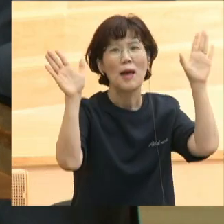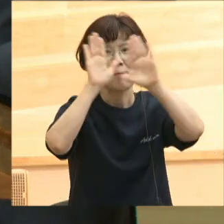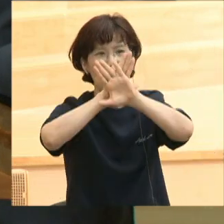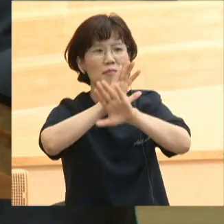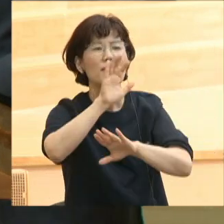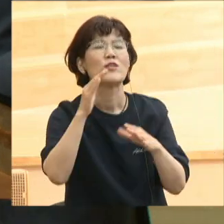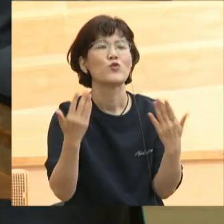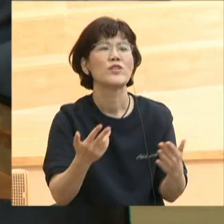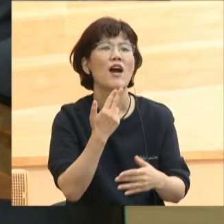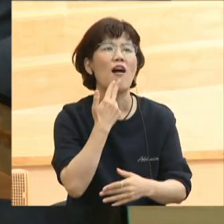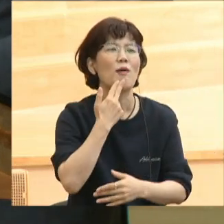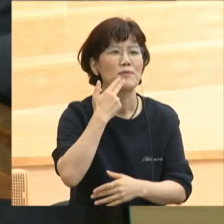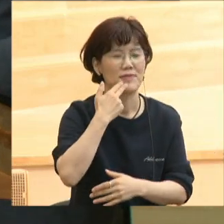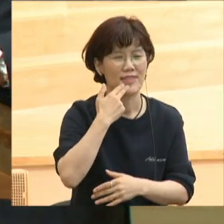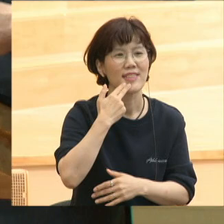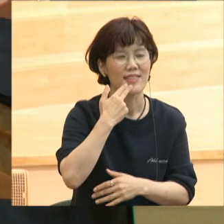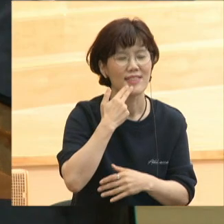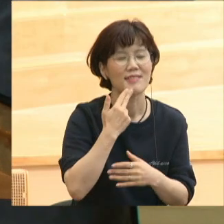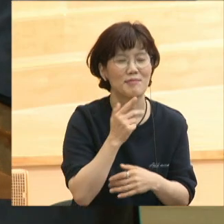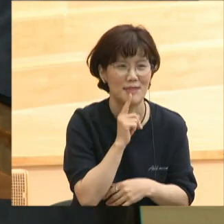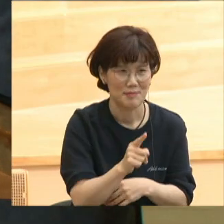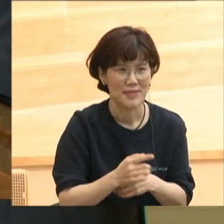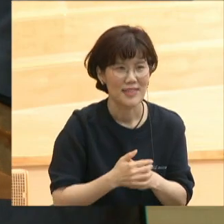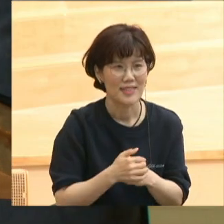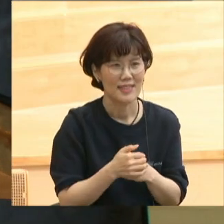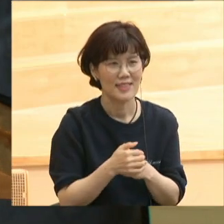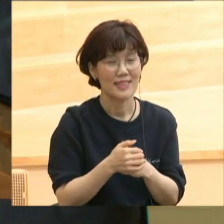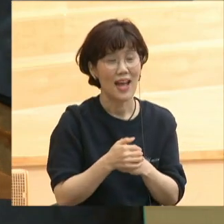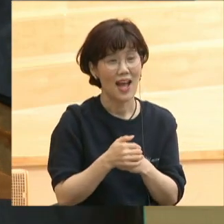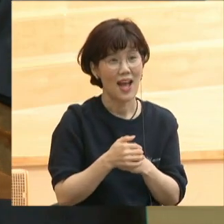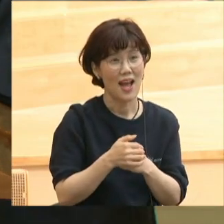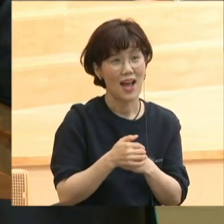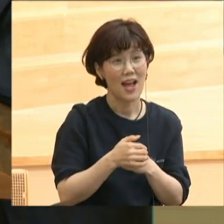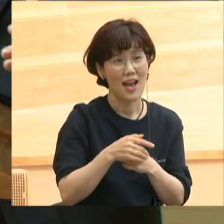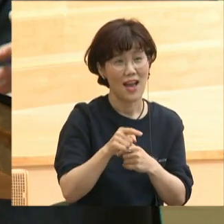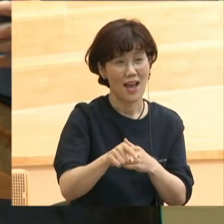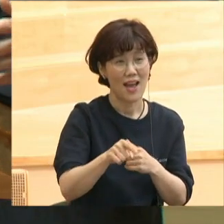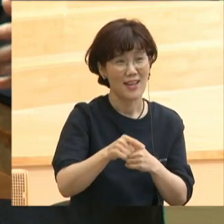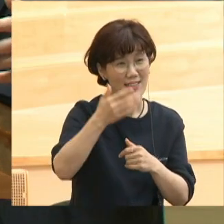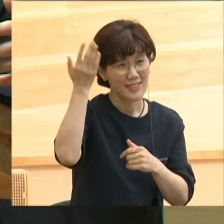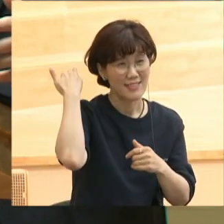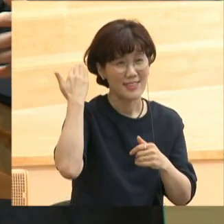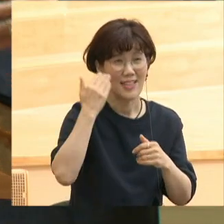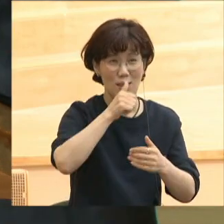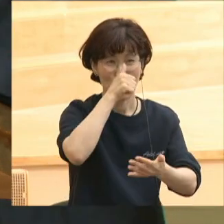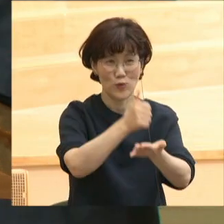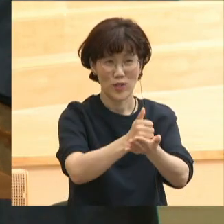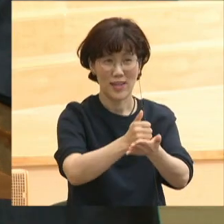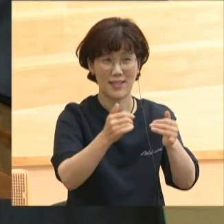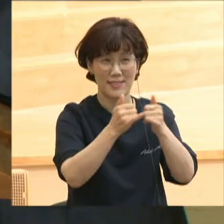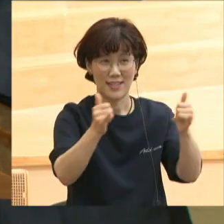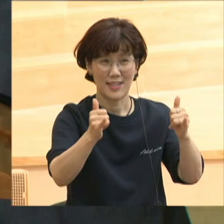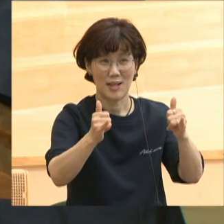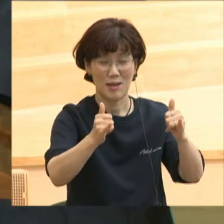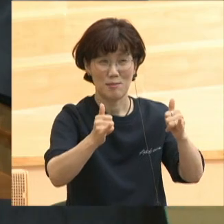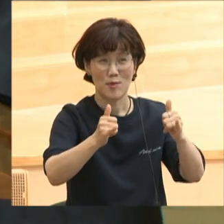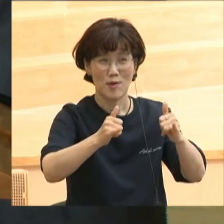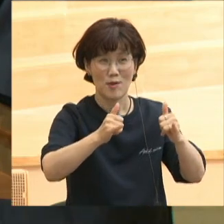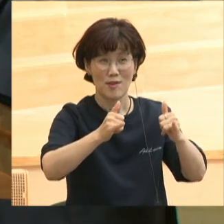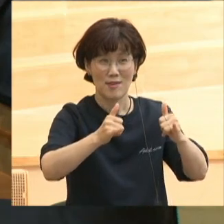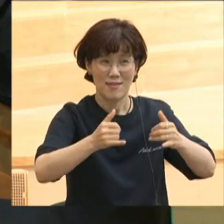쉬지 아니하리라. 그러니까 범죄한 인류를 하나님께서 한 차례 쓸어버리신 적이 있었거든요. 노아의 홍수 아시죠?